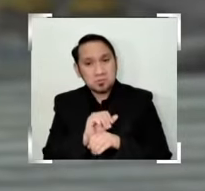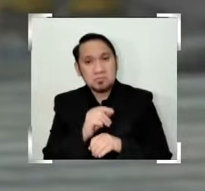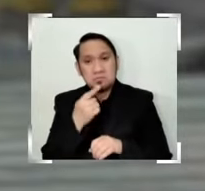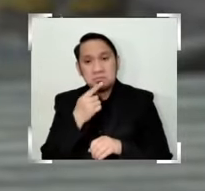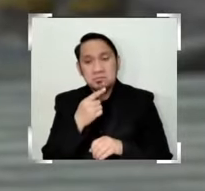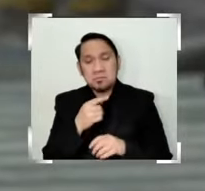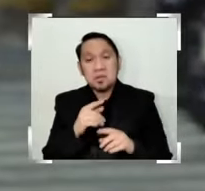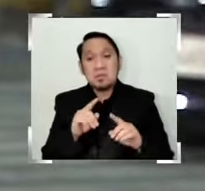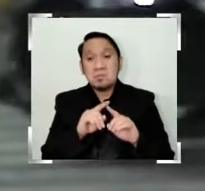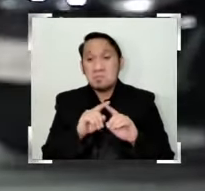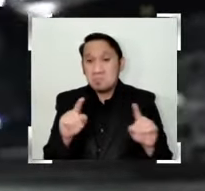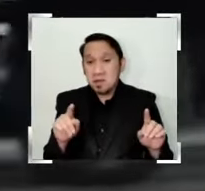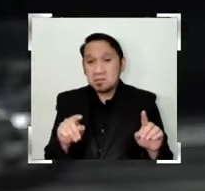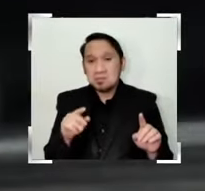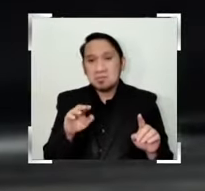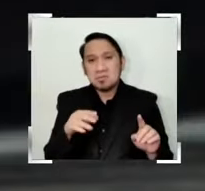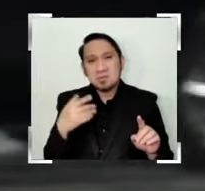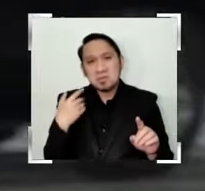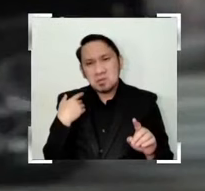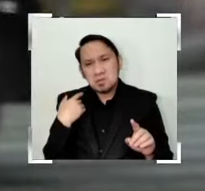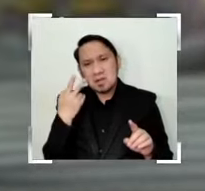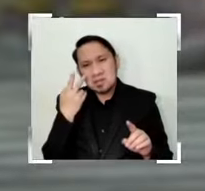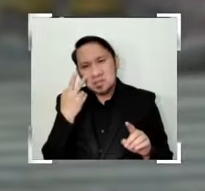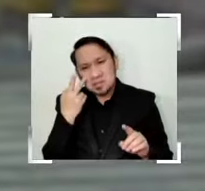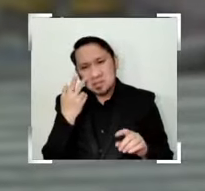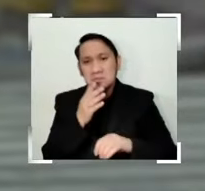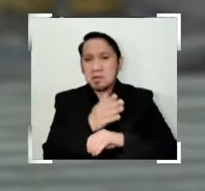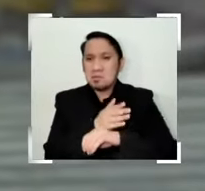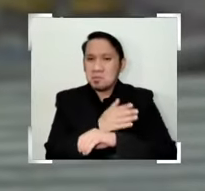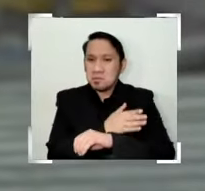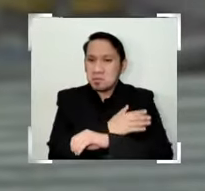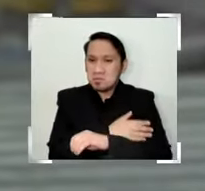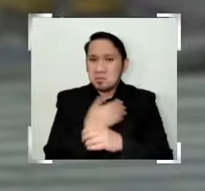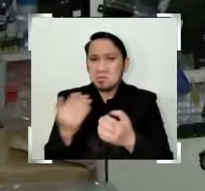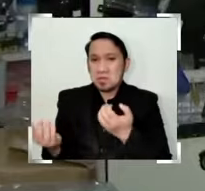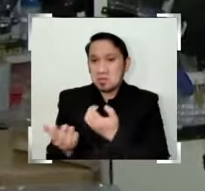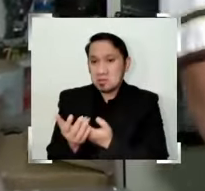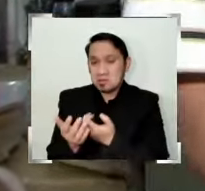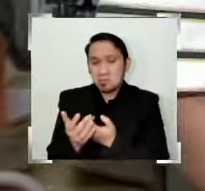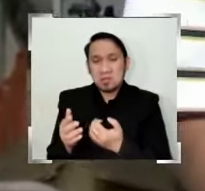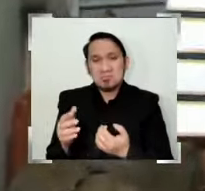nakikitang gaganda ang lagay ng ekonomiya tulad ng sinasabi sa survey.